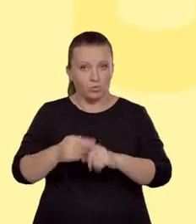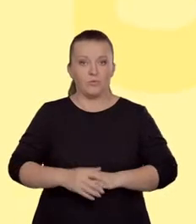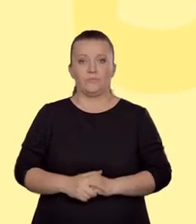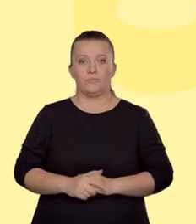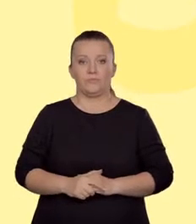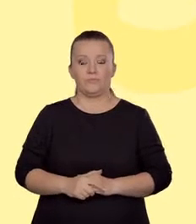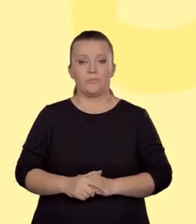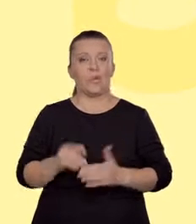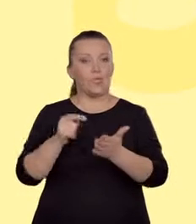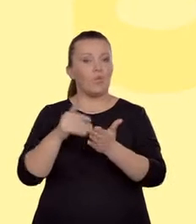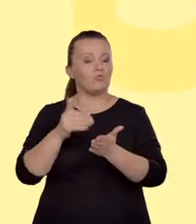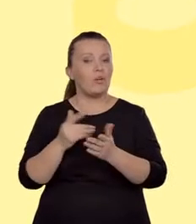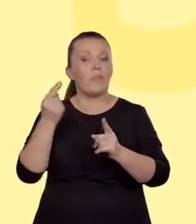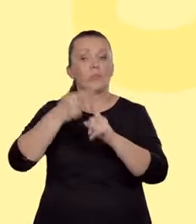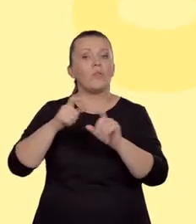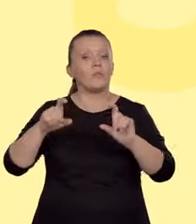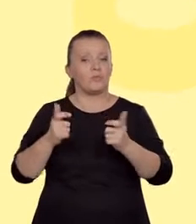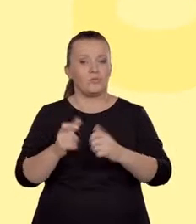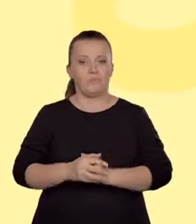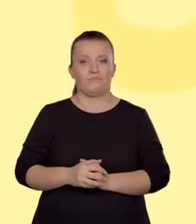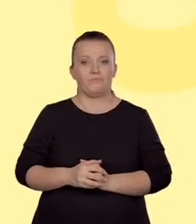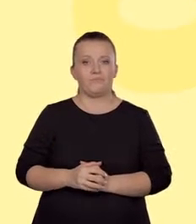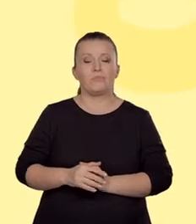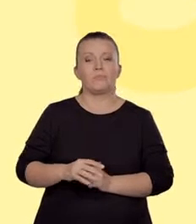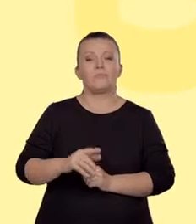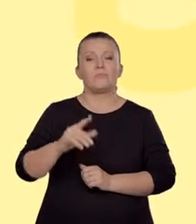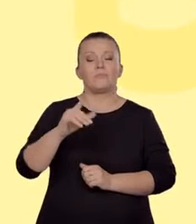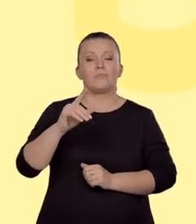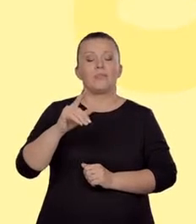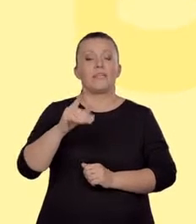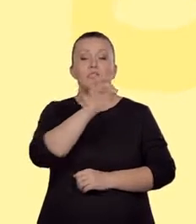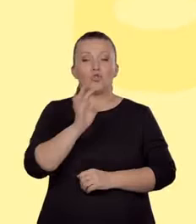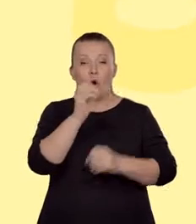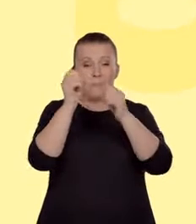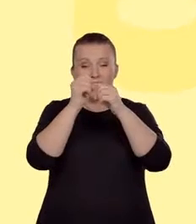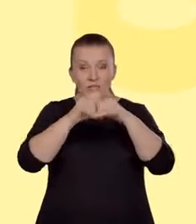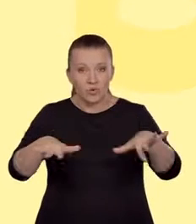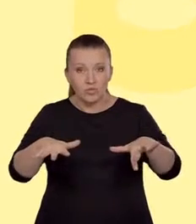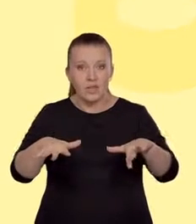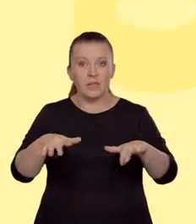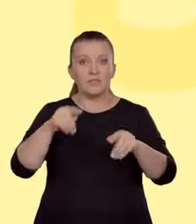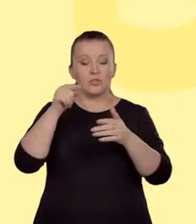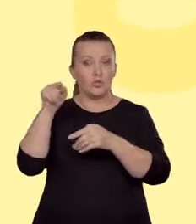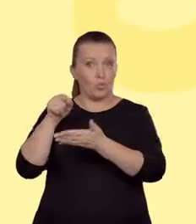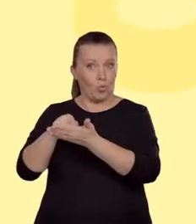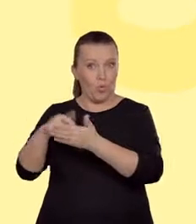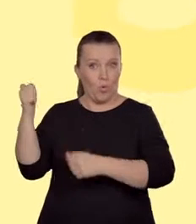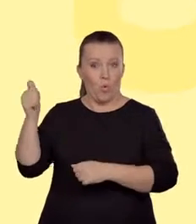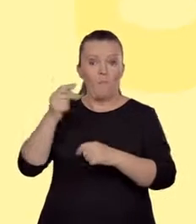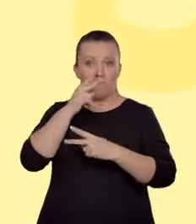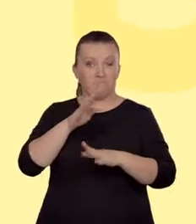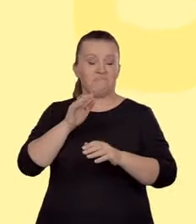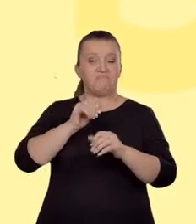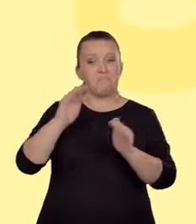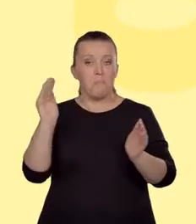tutaj nadmienić, że otrzymana przez zdającego wartość stopnia dysocjacji jest mniejsza niż 5%, co dodatkowo